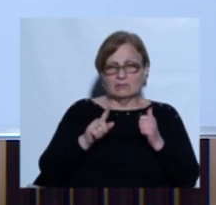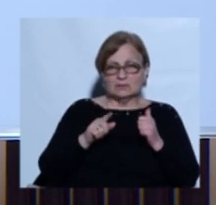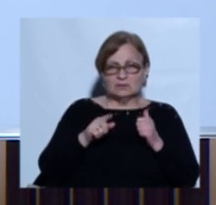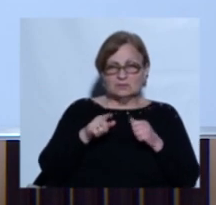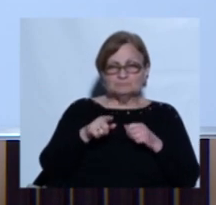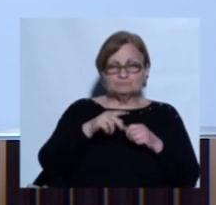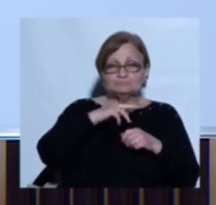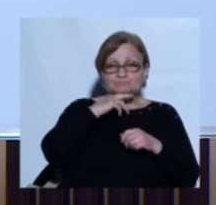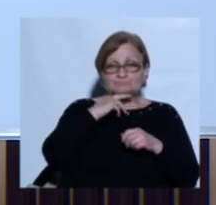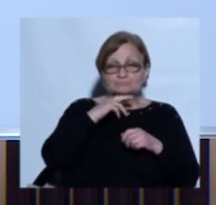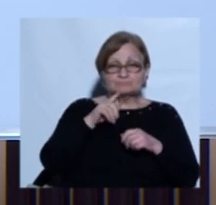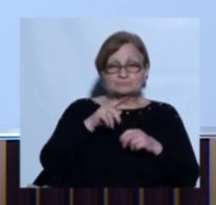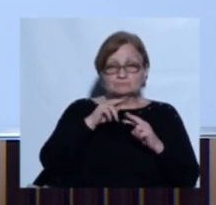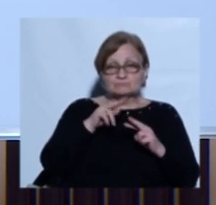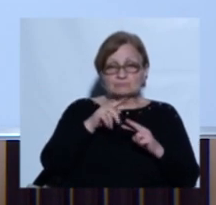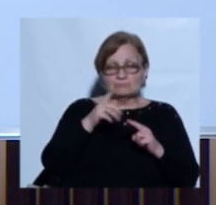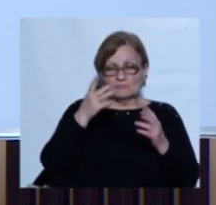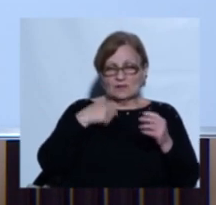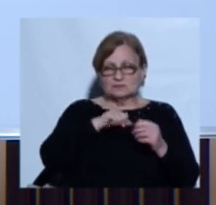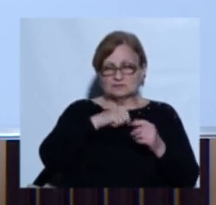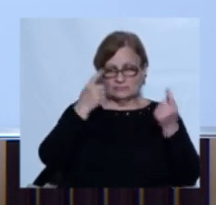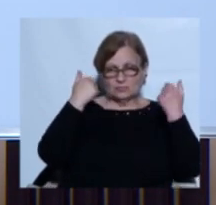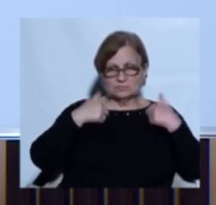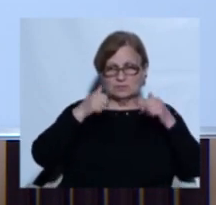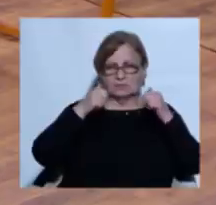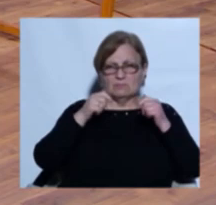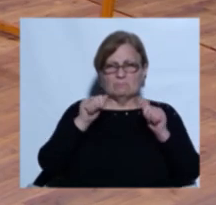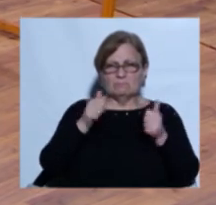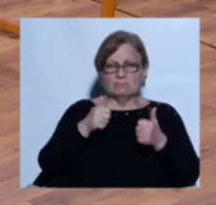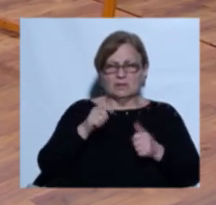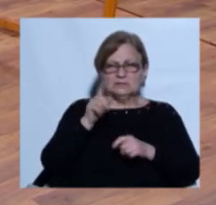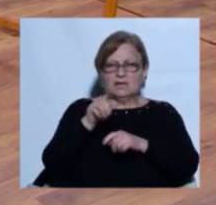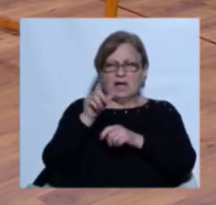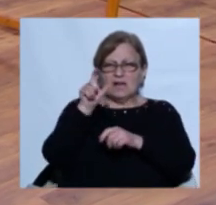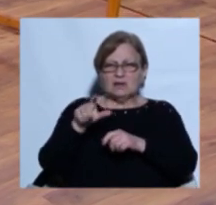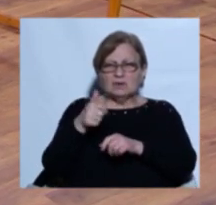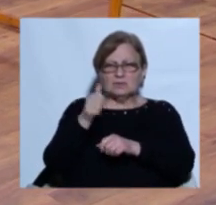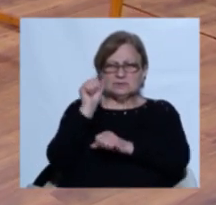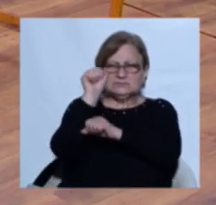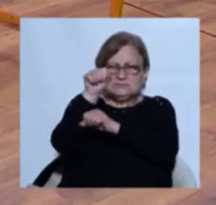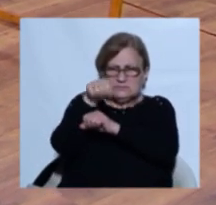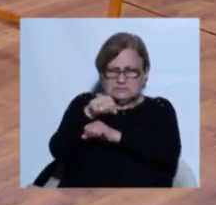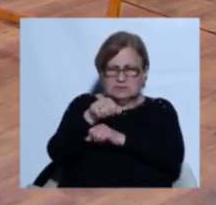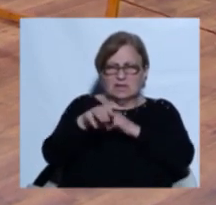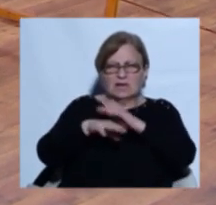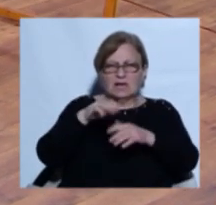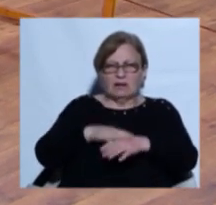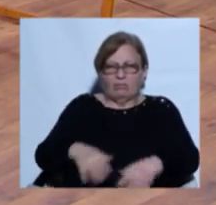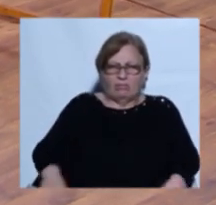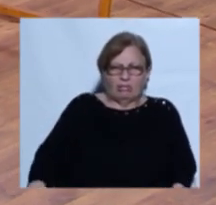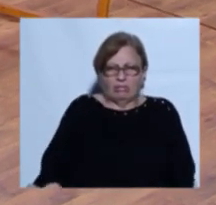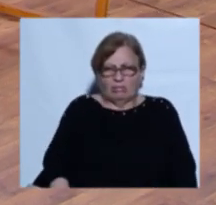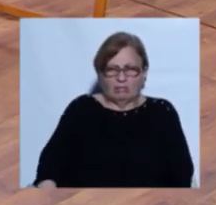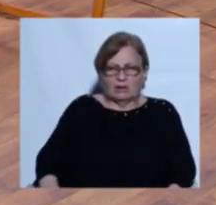ყოვლისა ყურადღებას იქცევს მათი ფიზიკური სახე, ისინი არიან წელში მოხრილი, ხელები მიწაზე დაასთრევთ, არასოდეს